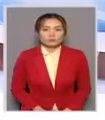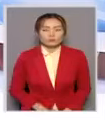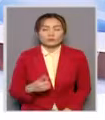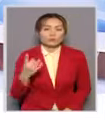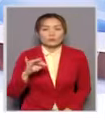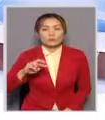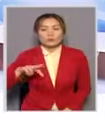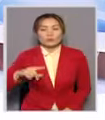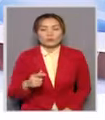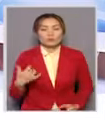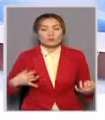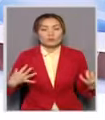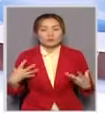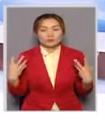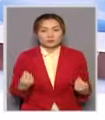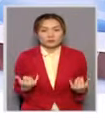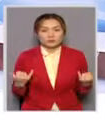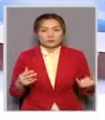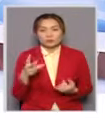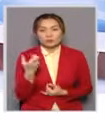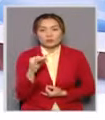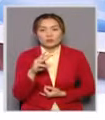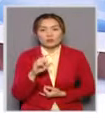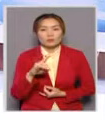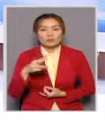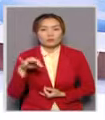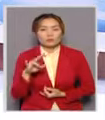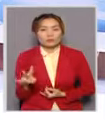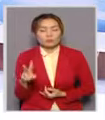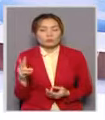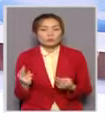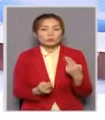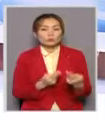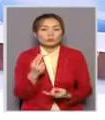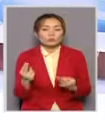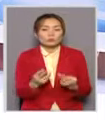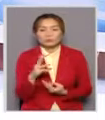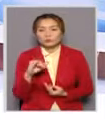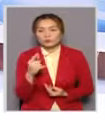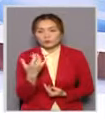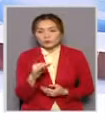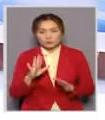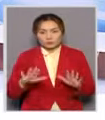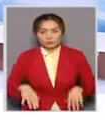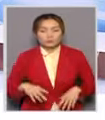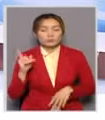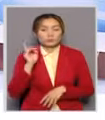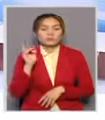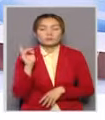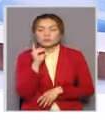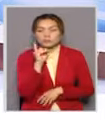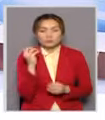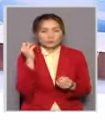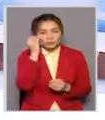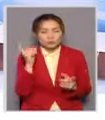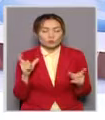1-ші шілде домбыра күні. Осыған орай Шаймардан Сариф атындағы көркем сурет және қолданбалы сәндік өнер музейінде «Бабаның көзі, дананың